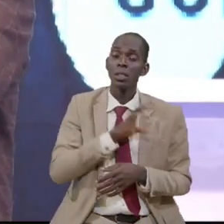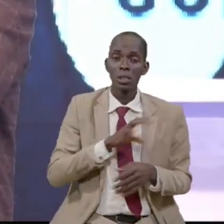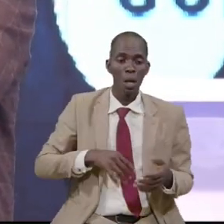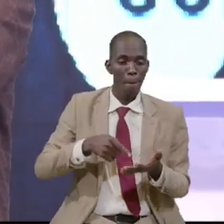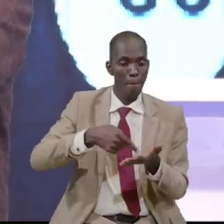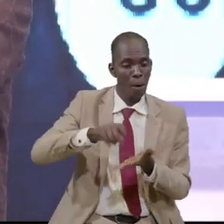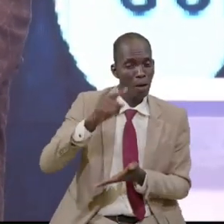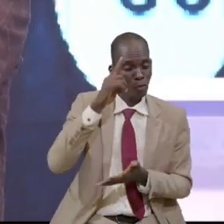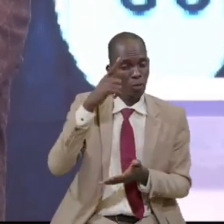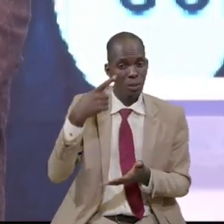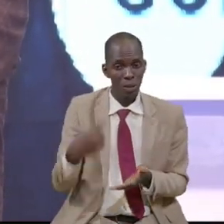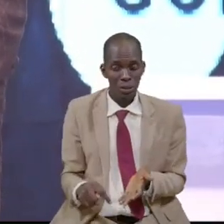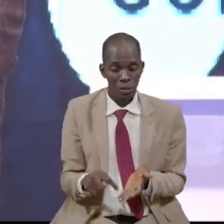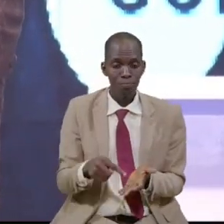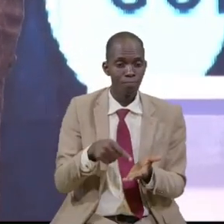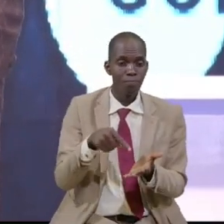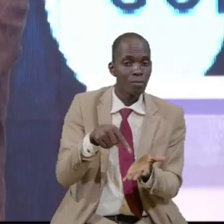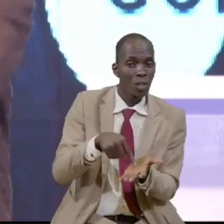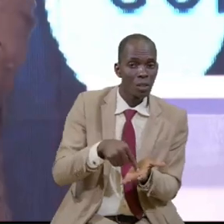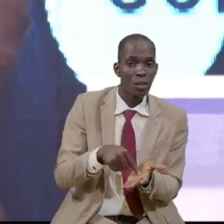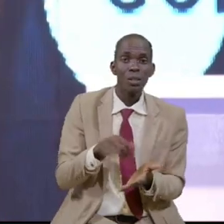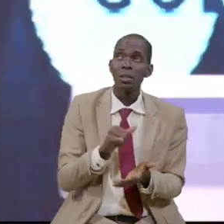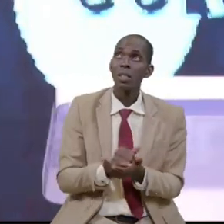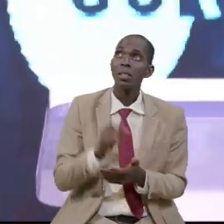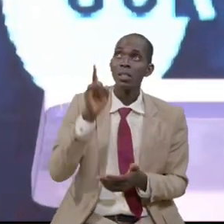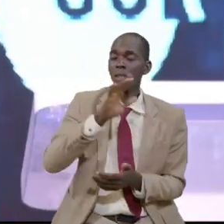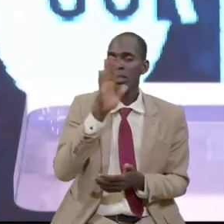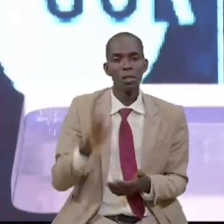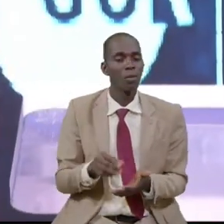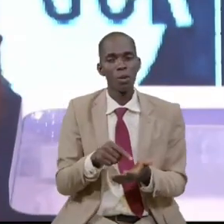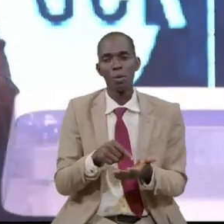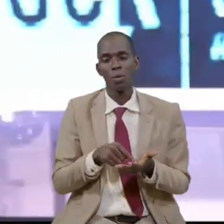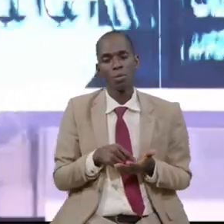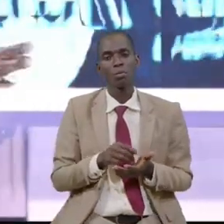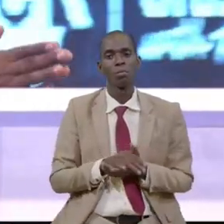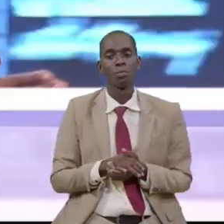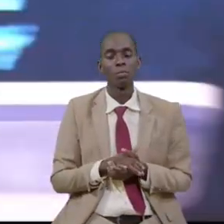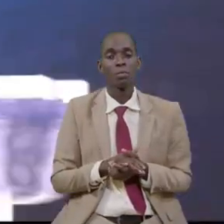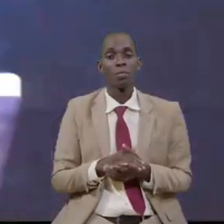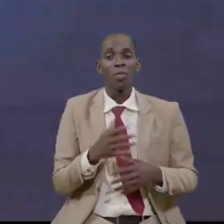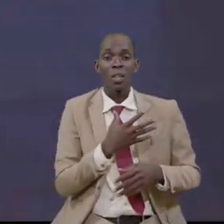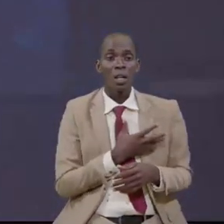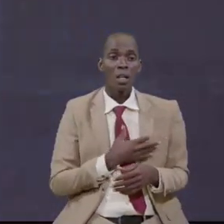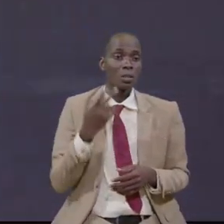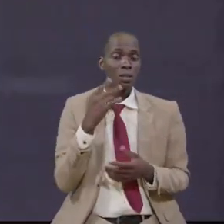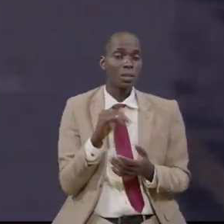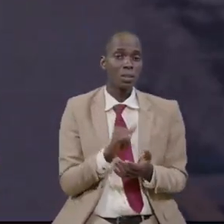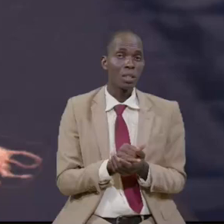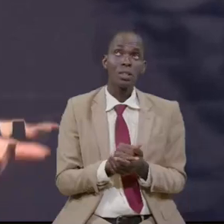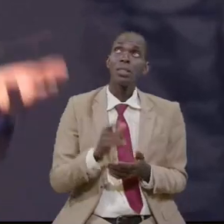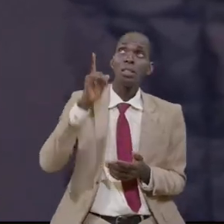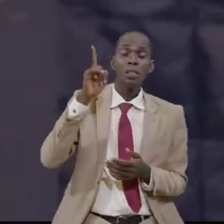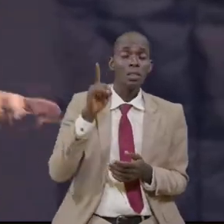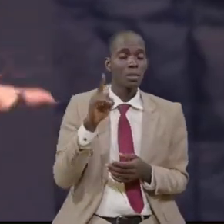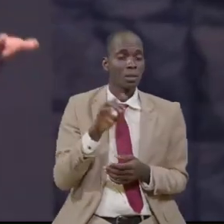contracté, Jésus est venu. Il a pris mes dettes. Il a pris mes péchés. Jésus a tout ôté